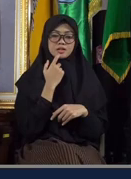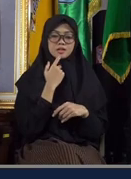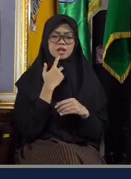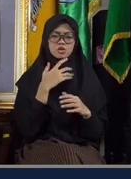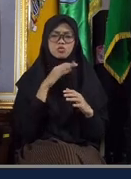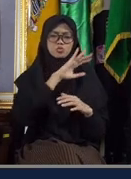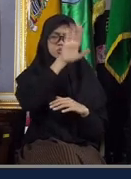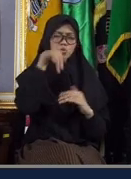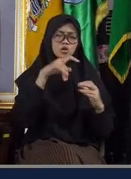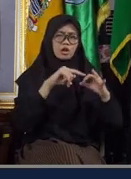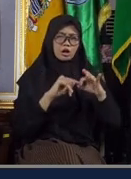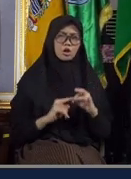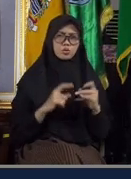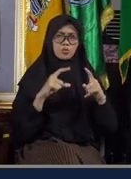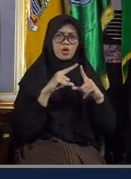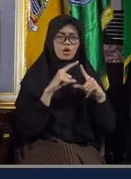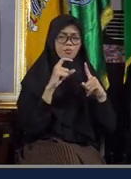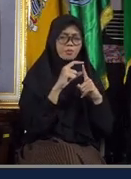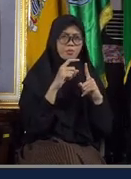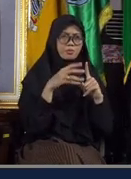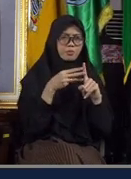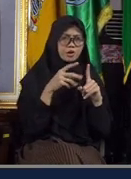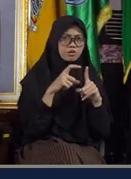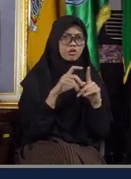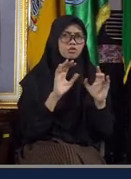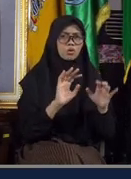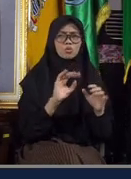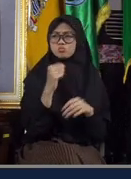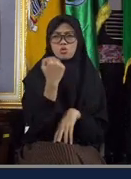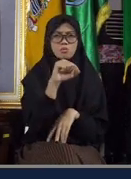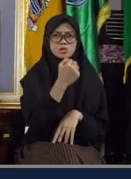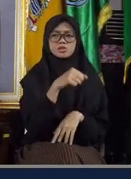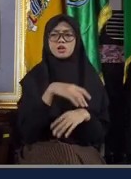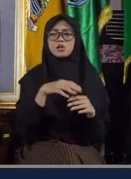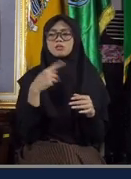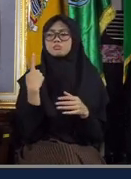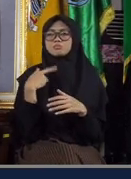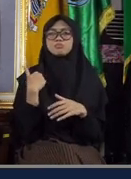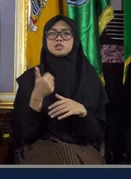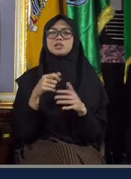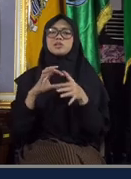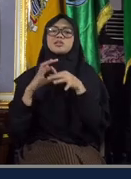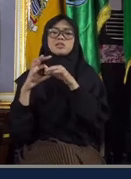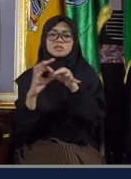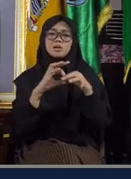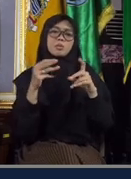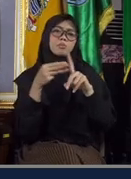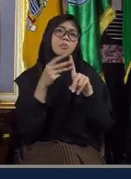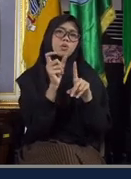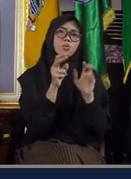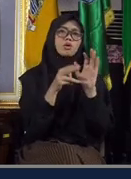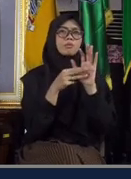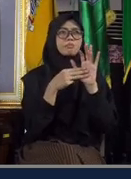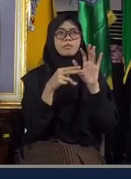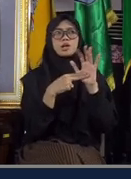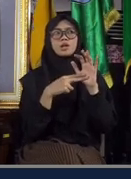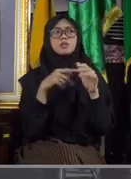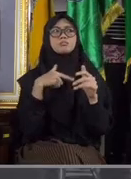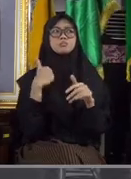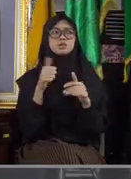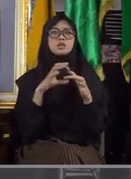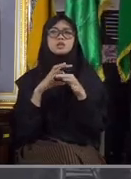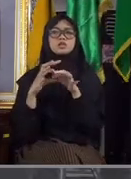pembiayaannya boleh KPU boleh mengundang swasta boleh bicara dengan BUMN atau Anda boleh mengeluarkan obligasi